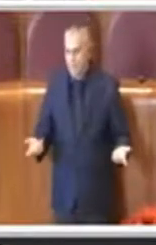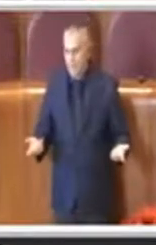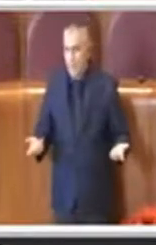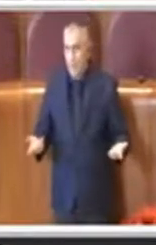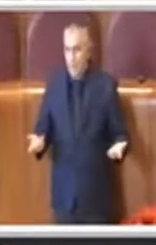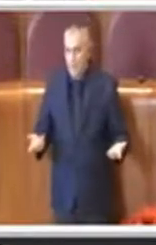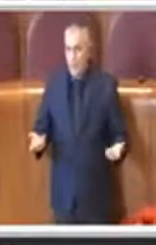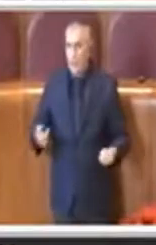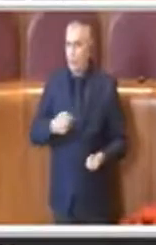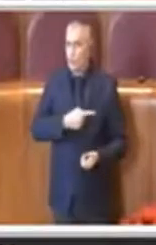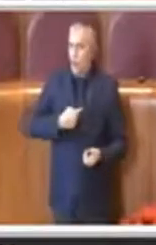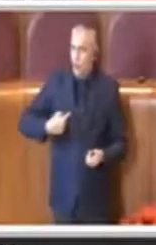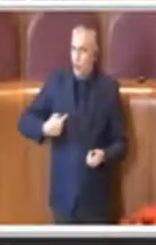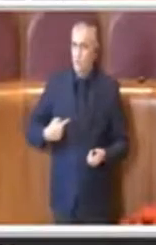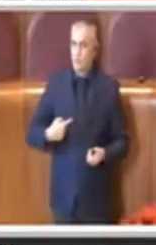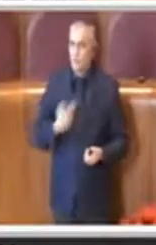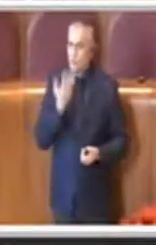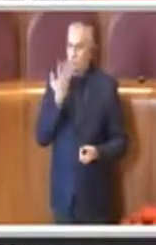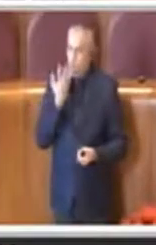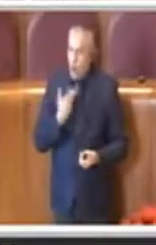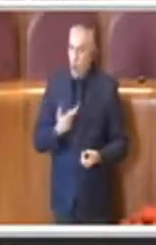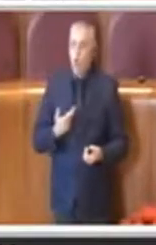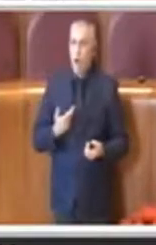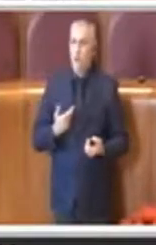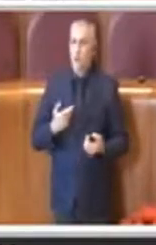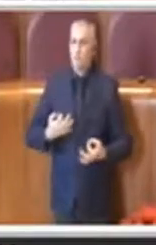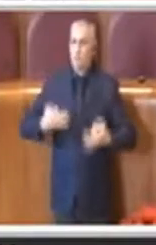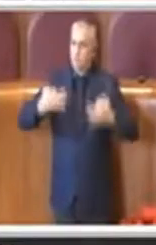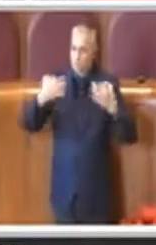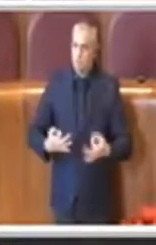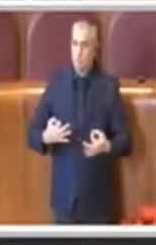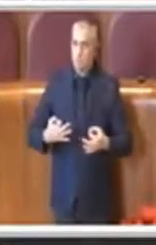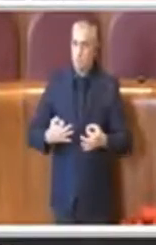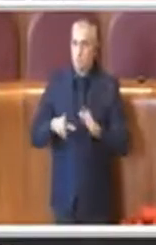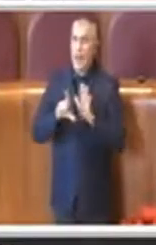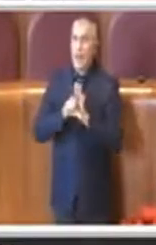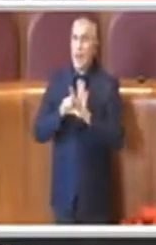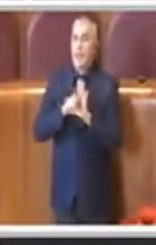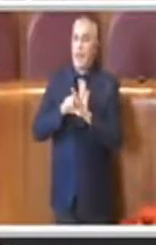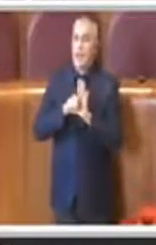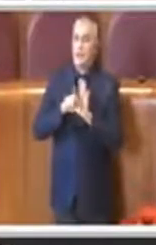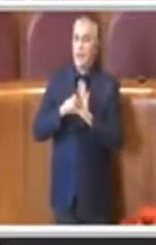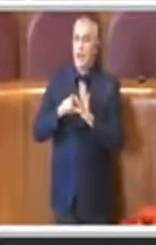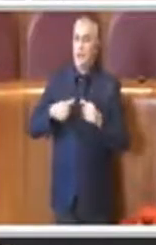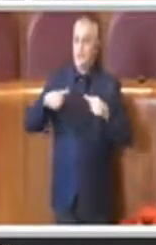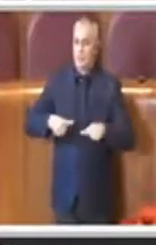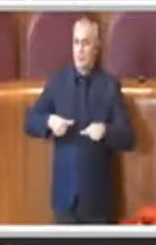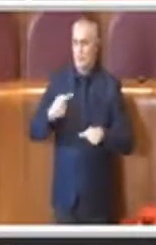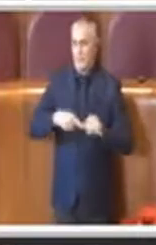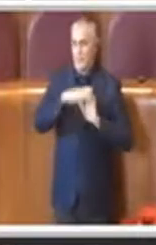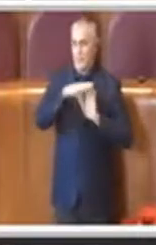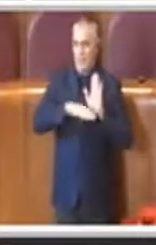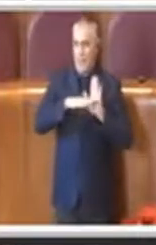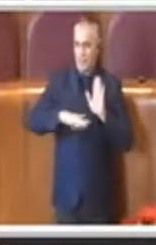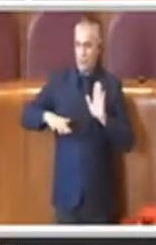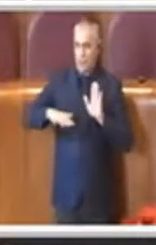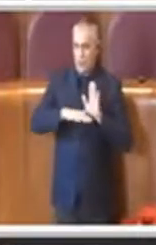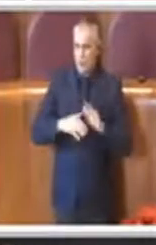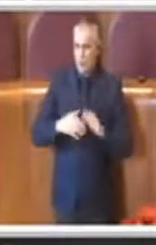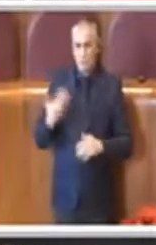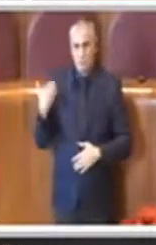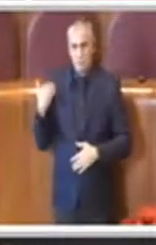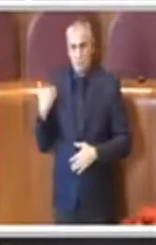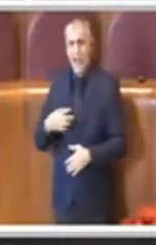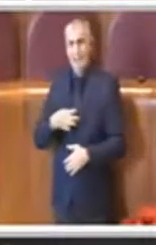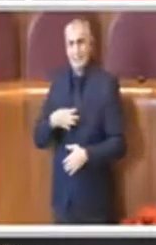L'azione che ci guida è quella proprio di ristabilire la legalità all'interno di questi piani di zona. Come diceva l'assessore Montuori,